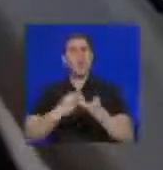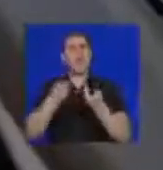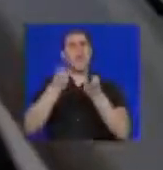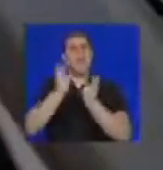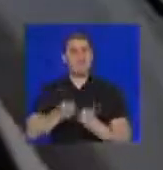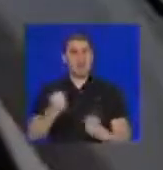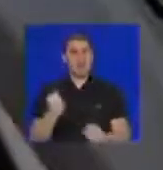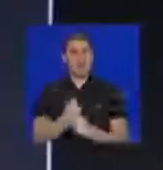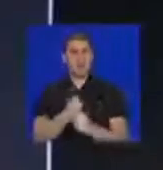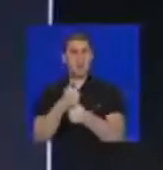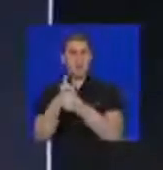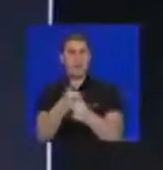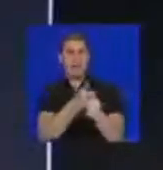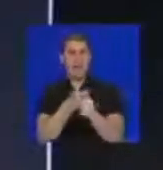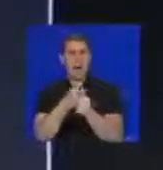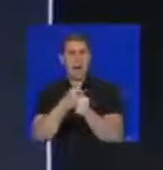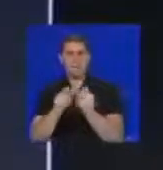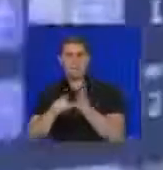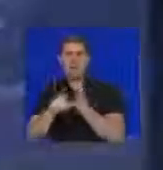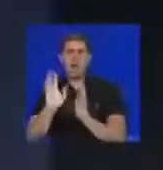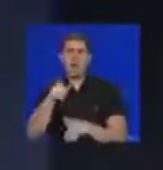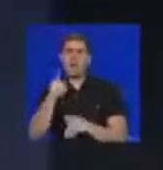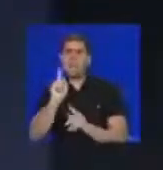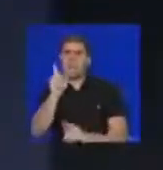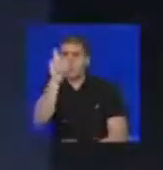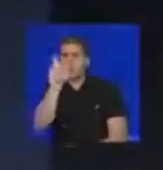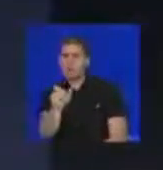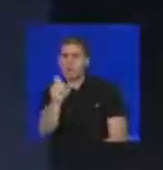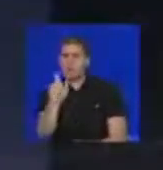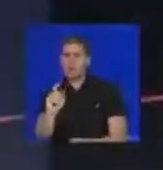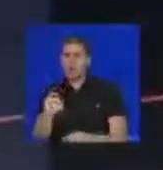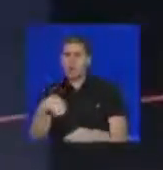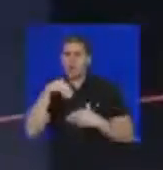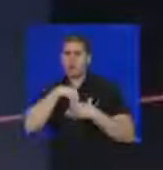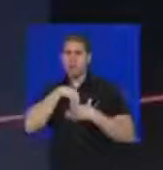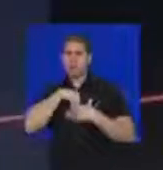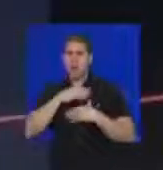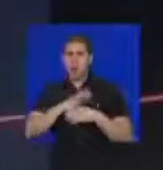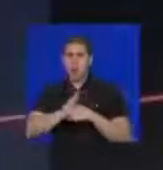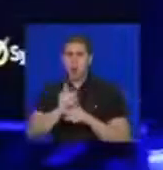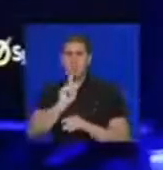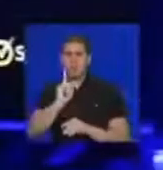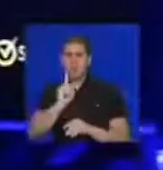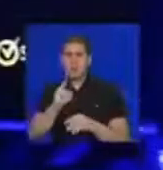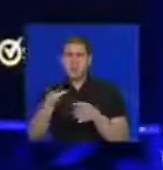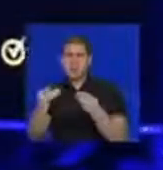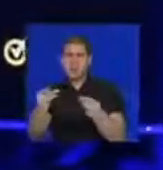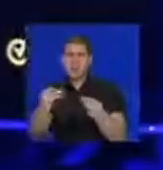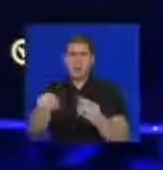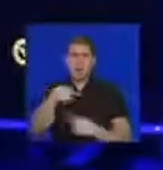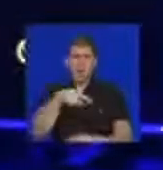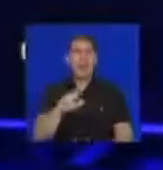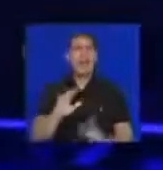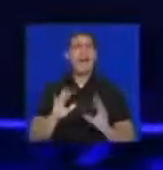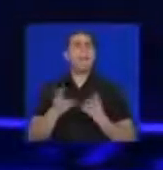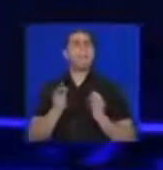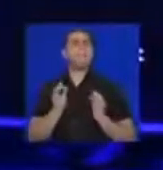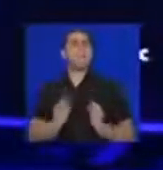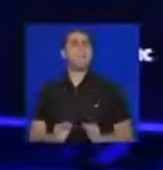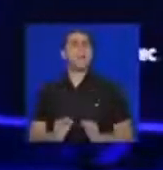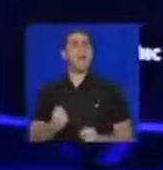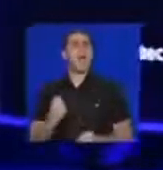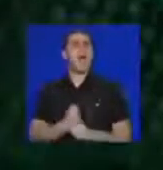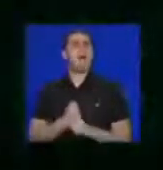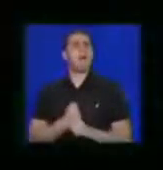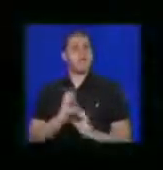לבצע מעקבים דיגיטליים אחר המסלול של נשאי קורונה ואחרי מי שבא איתם במגע. אז איך זה בדיוק יעבוד אם